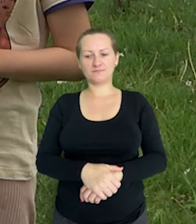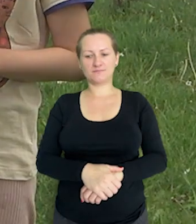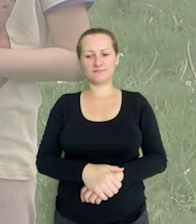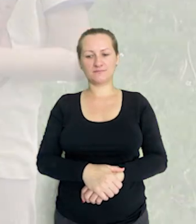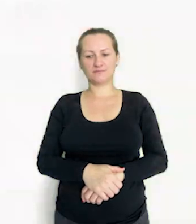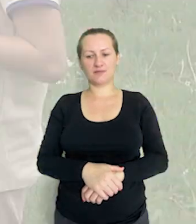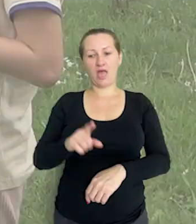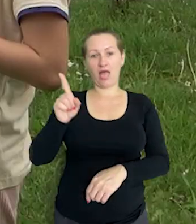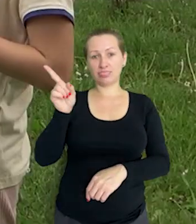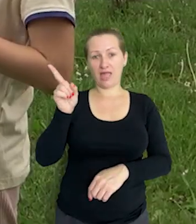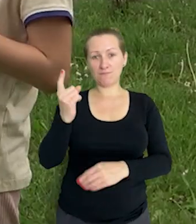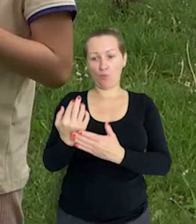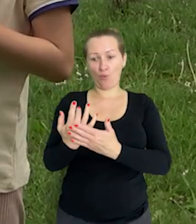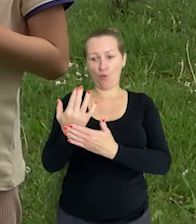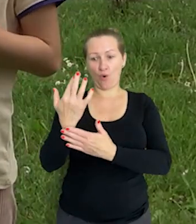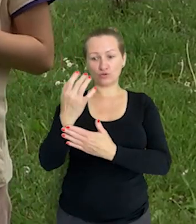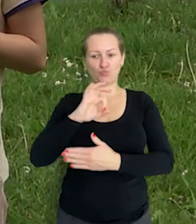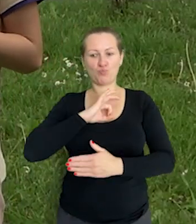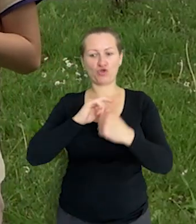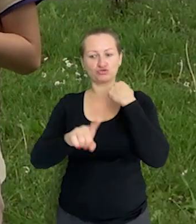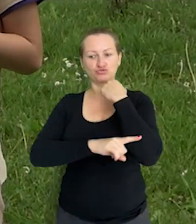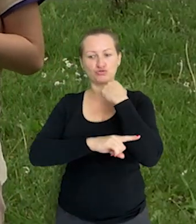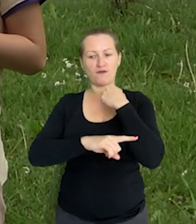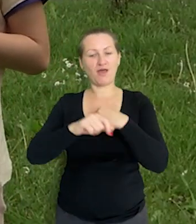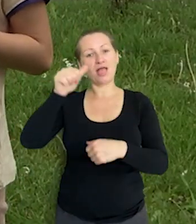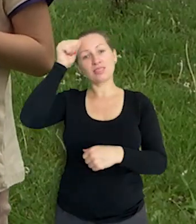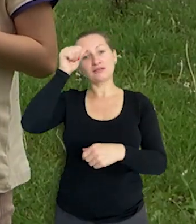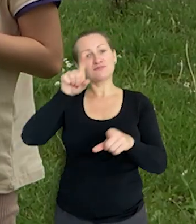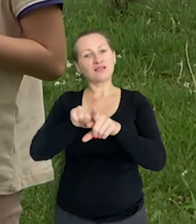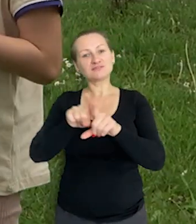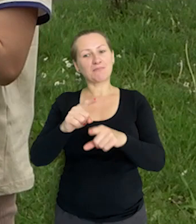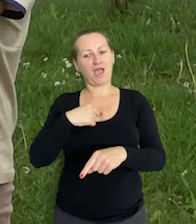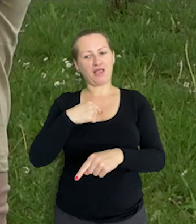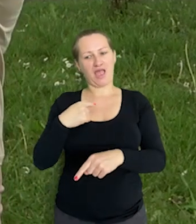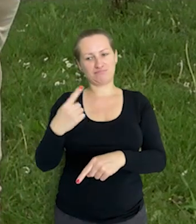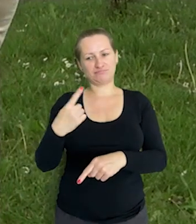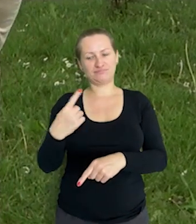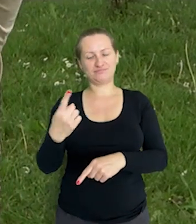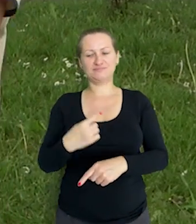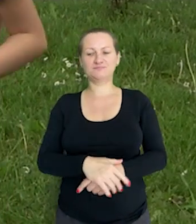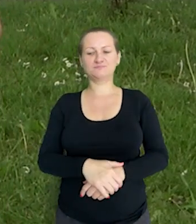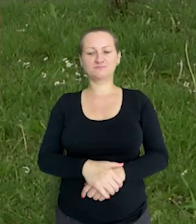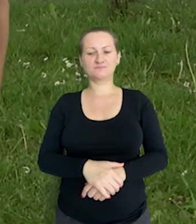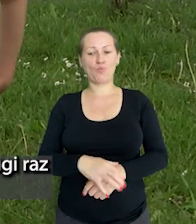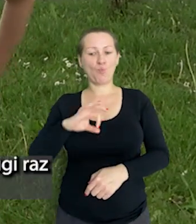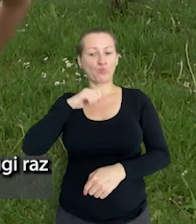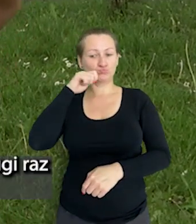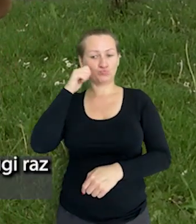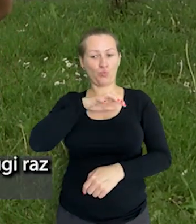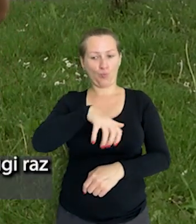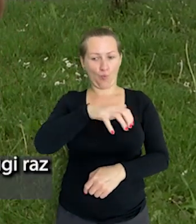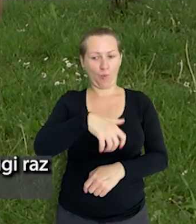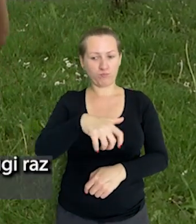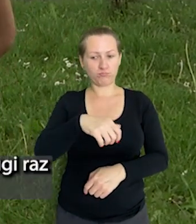też zakopał. Ja tam rośnie moja tuja i się nazywa tak jak ja. Proszę. Mój